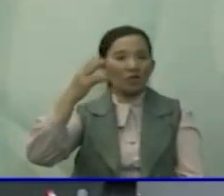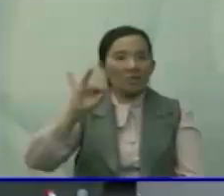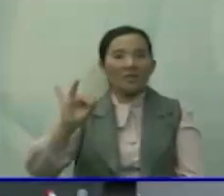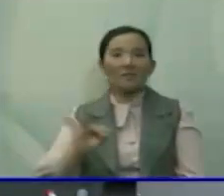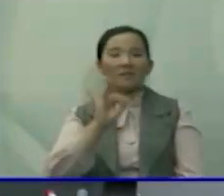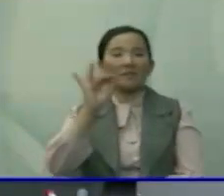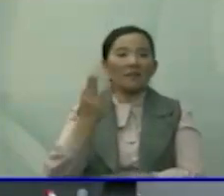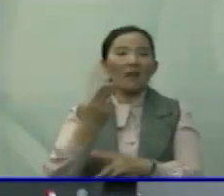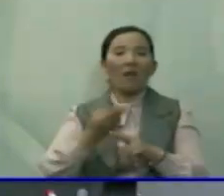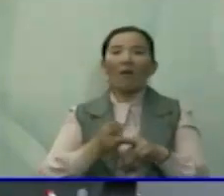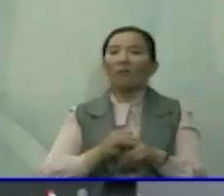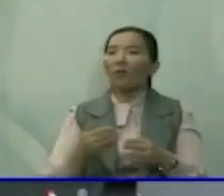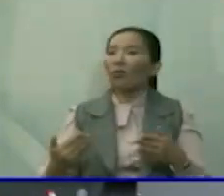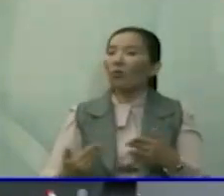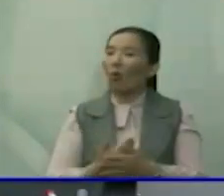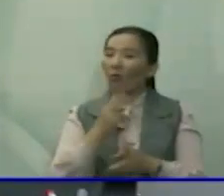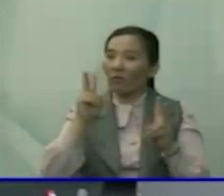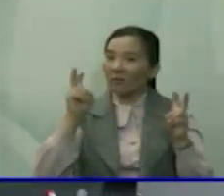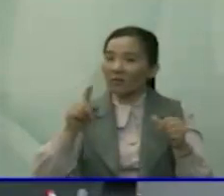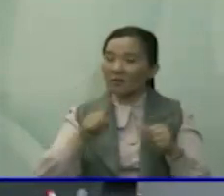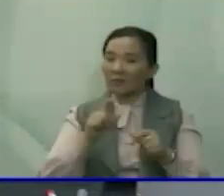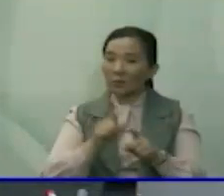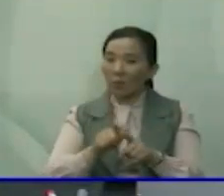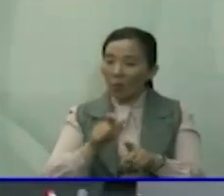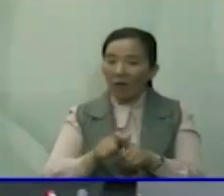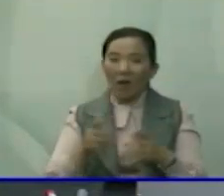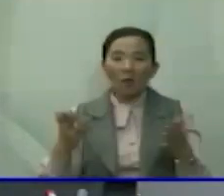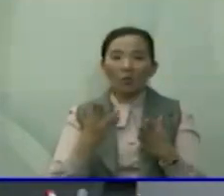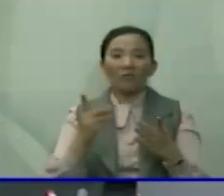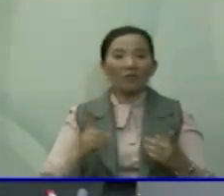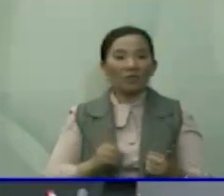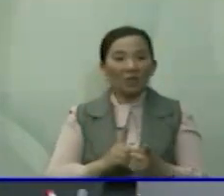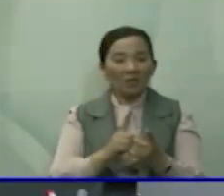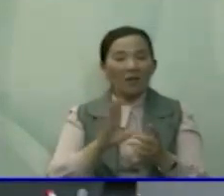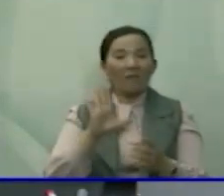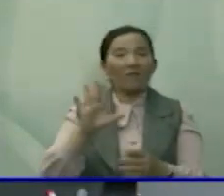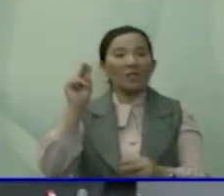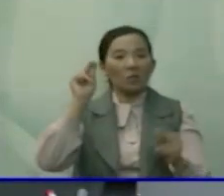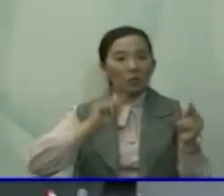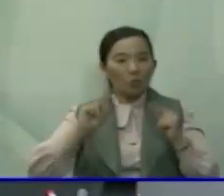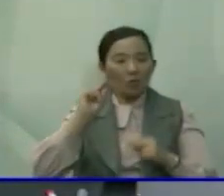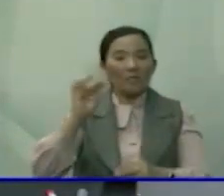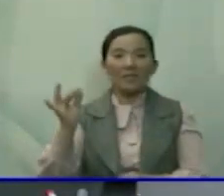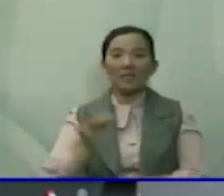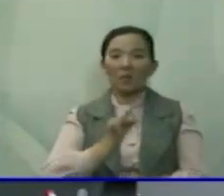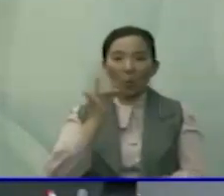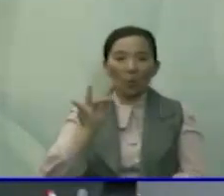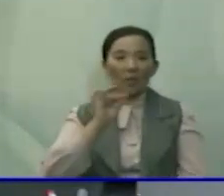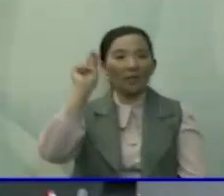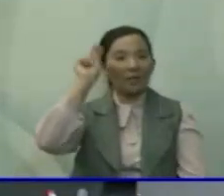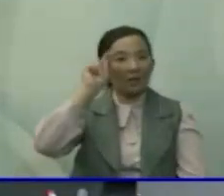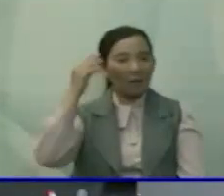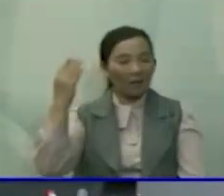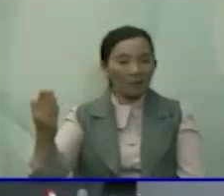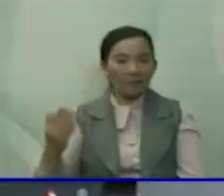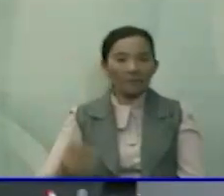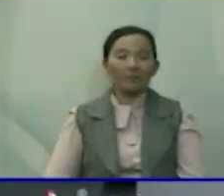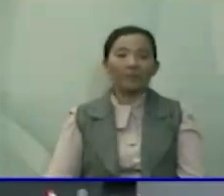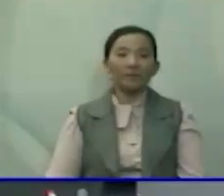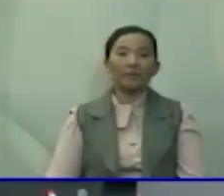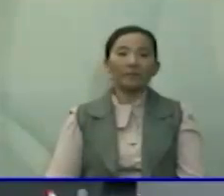это новый термин который встречается у нас с вами в изучении истории китая и